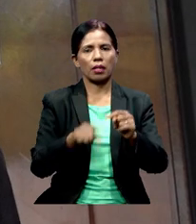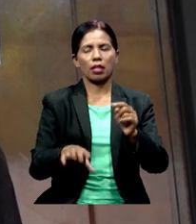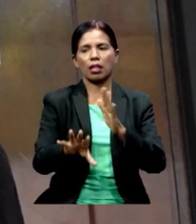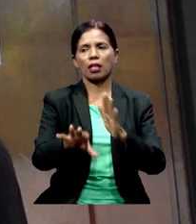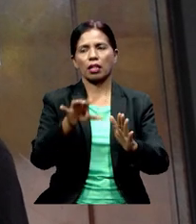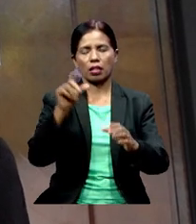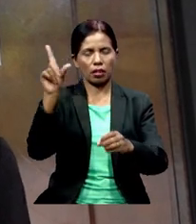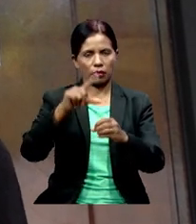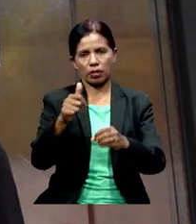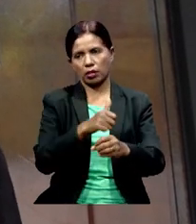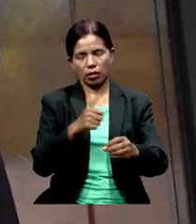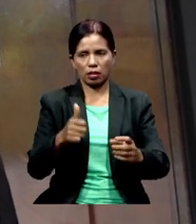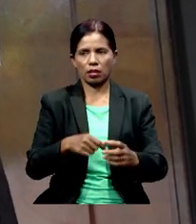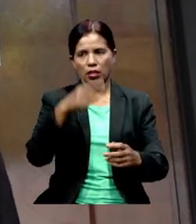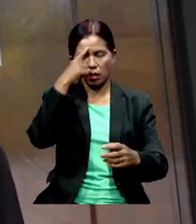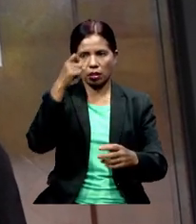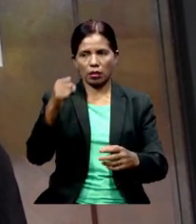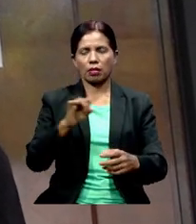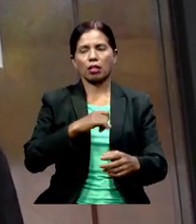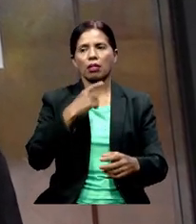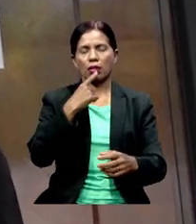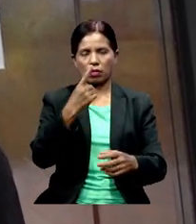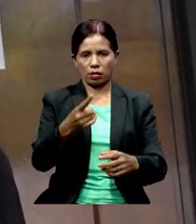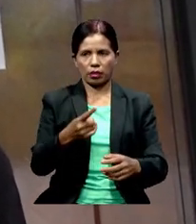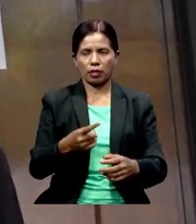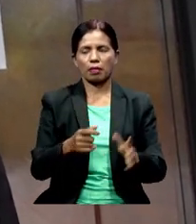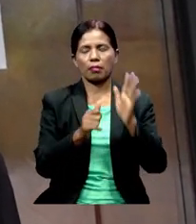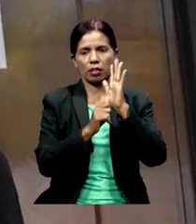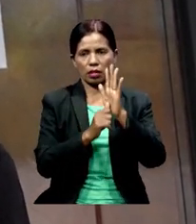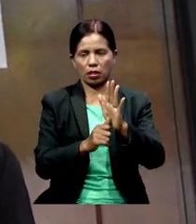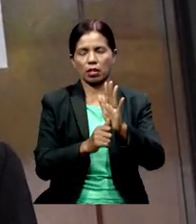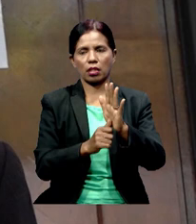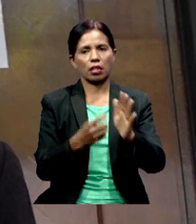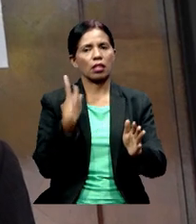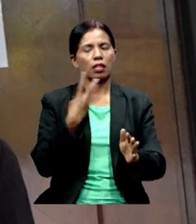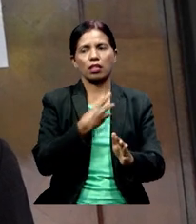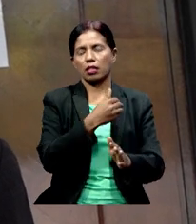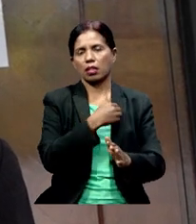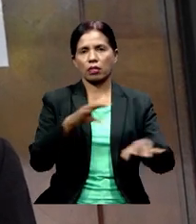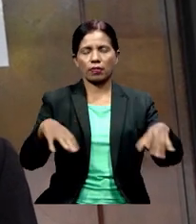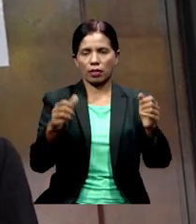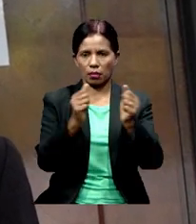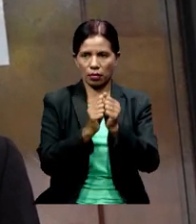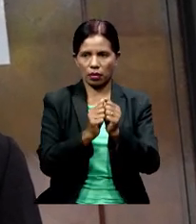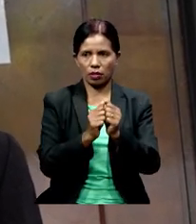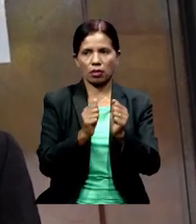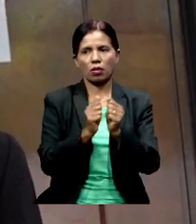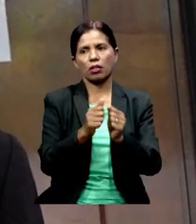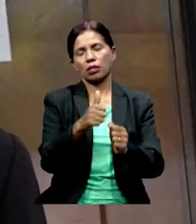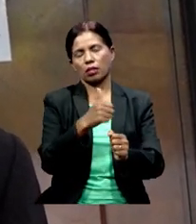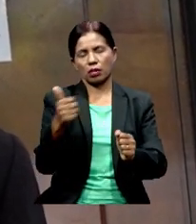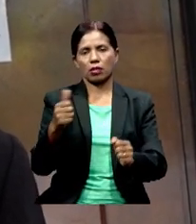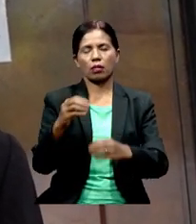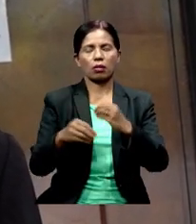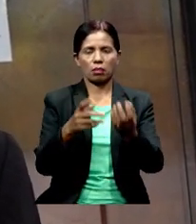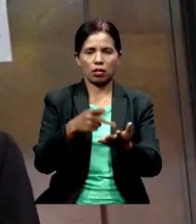o laboratorium si Reselo, tamba ni sa mira zaun ni beka o apresenta kataka ita si dau kia kooperasaun ho si Reselo, kuna mos ba